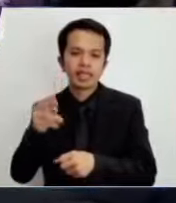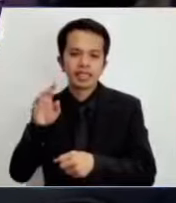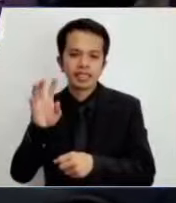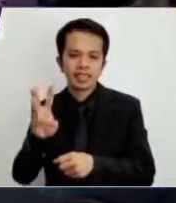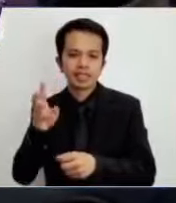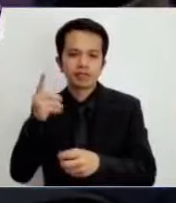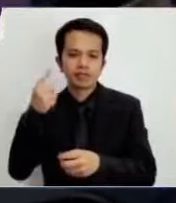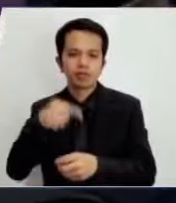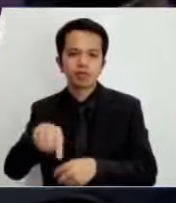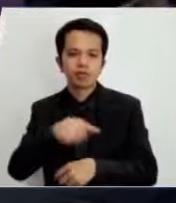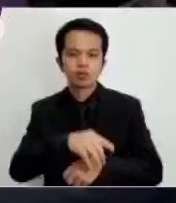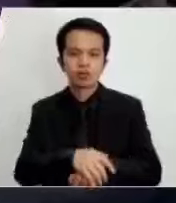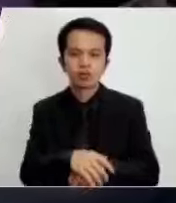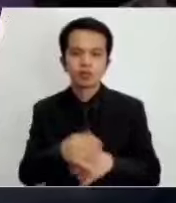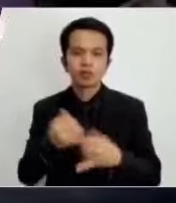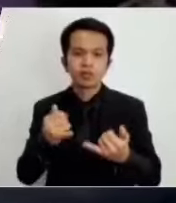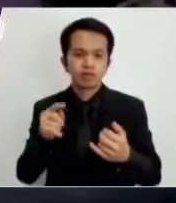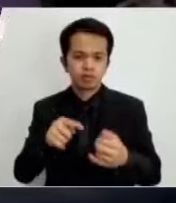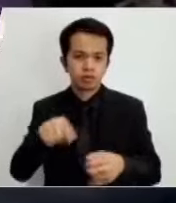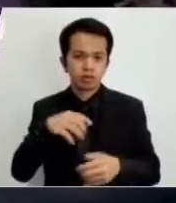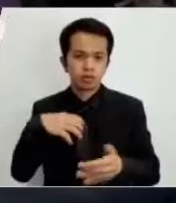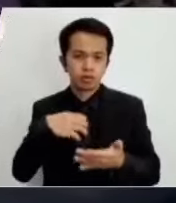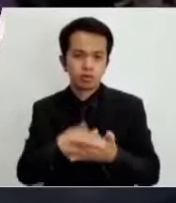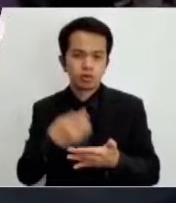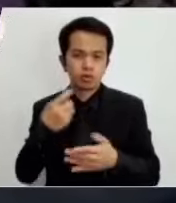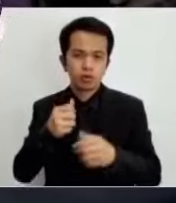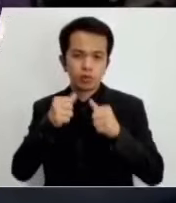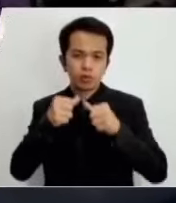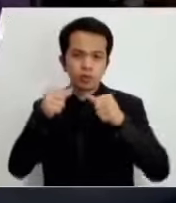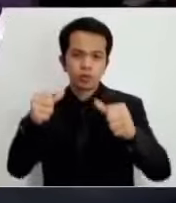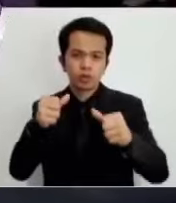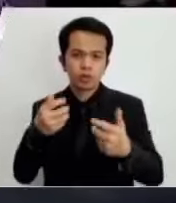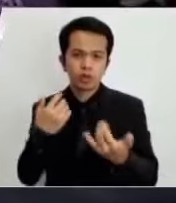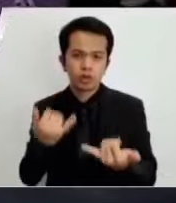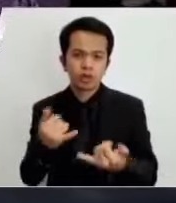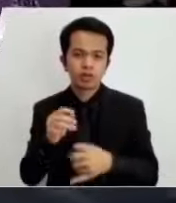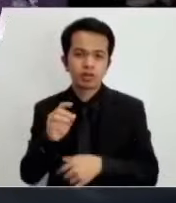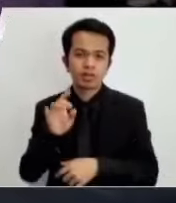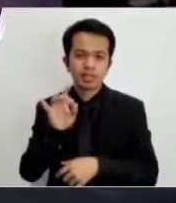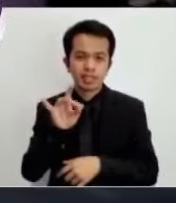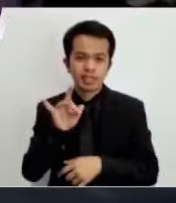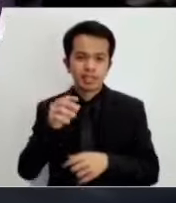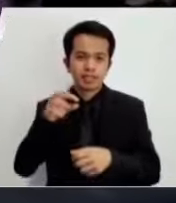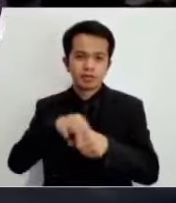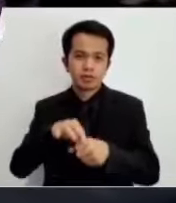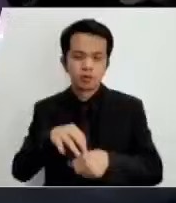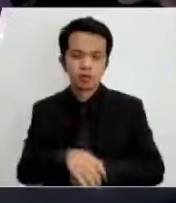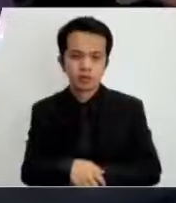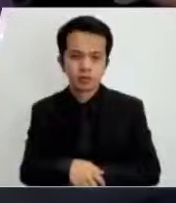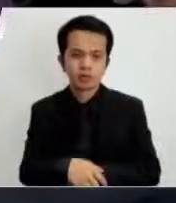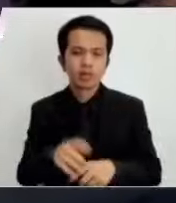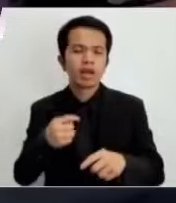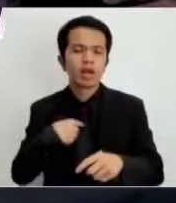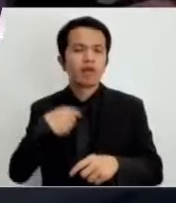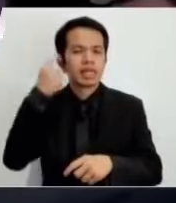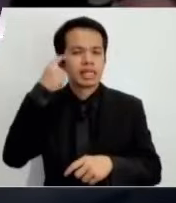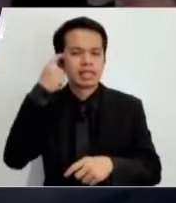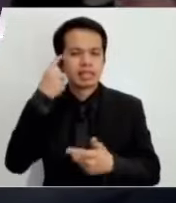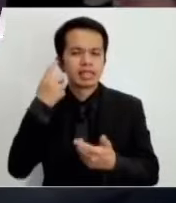ang confident nila, nag-anunsyong may 18 na silang boto. Pero I think na-vindicate